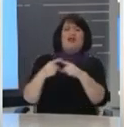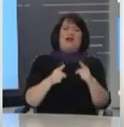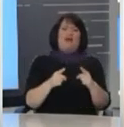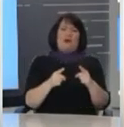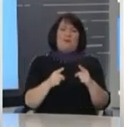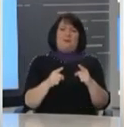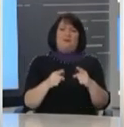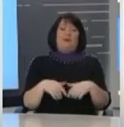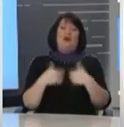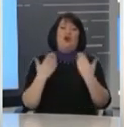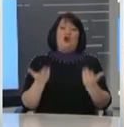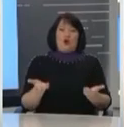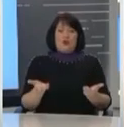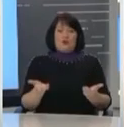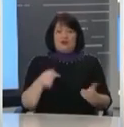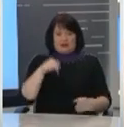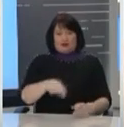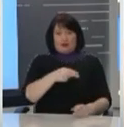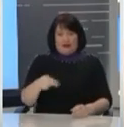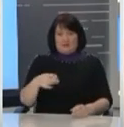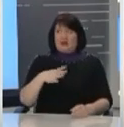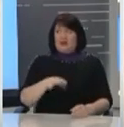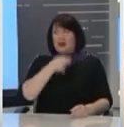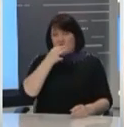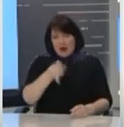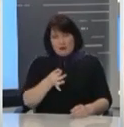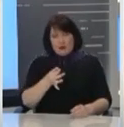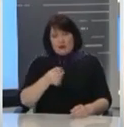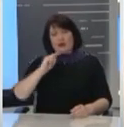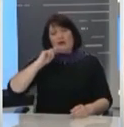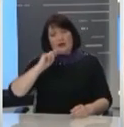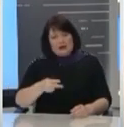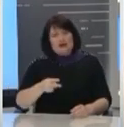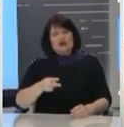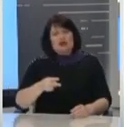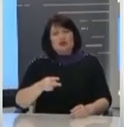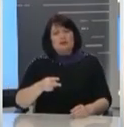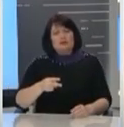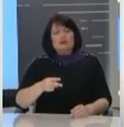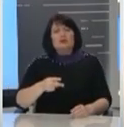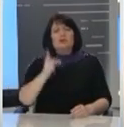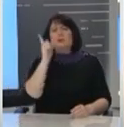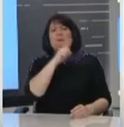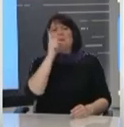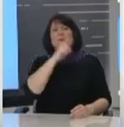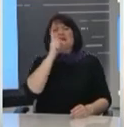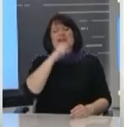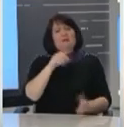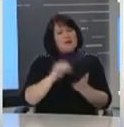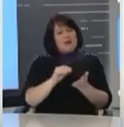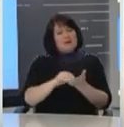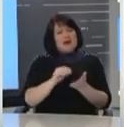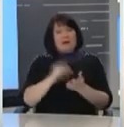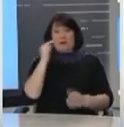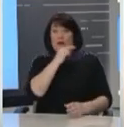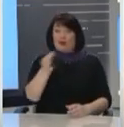Όμως, θα ήθελα επί του προκειμένου να απαντήσω και σε αυτό το μεγάλο ψέμα που επαναλήφθηκε σήμερα εδώ από